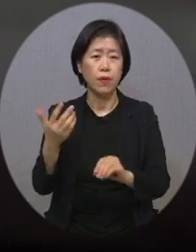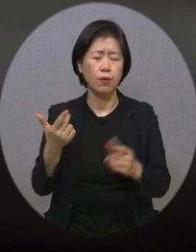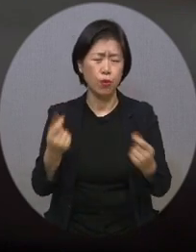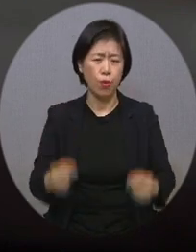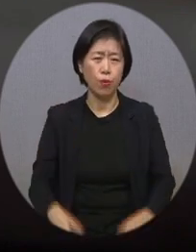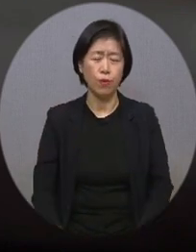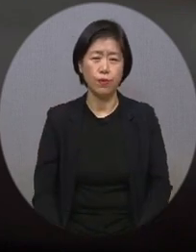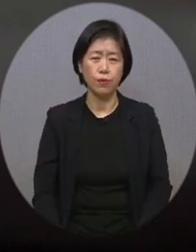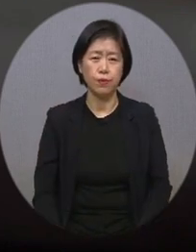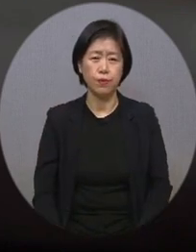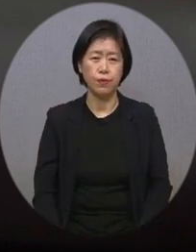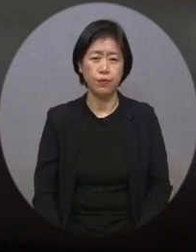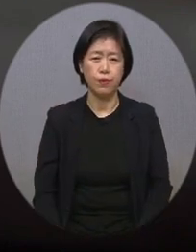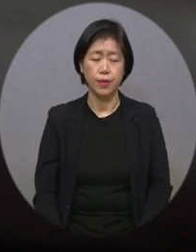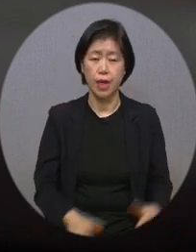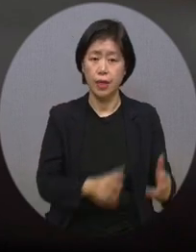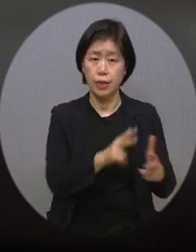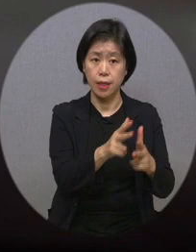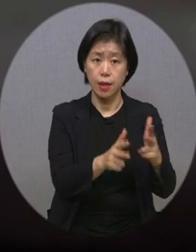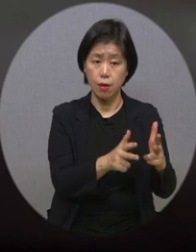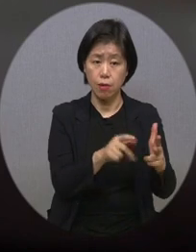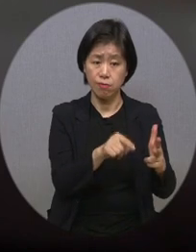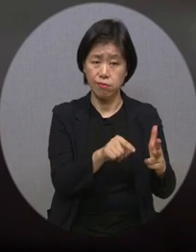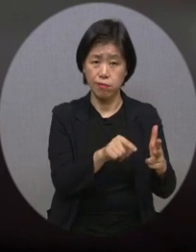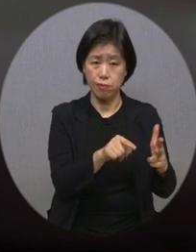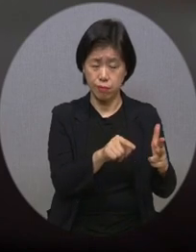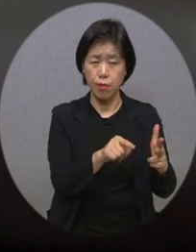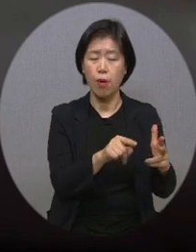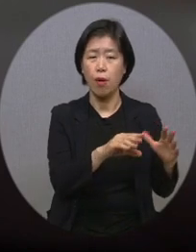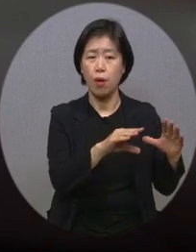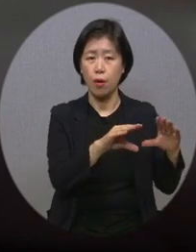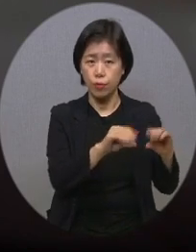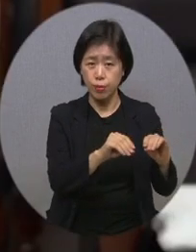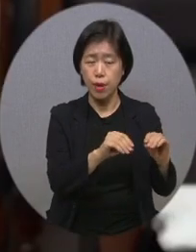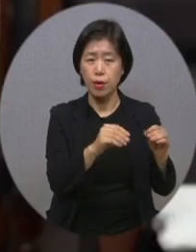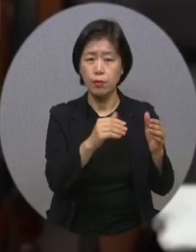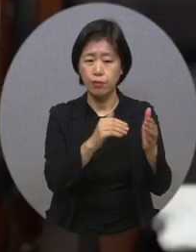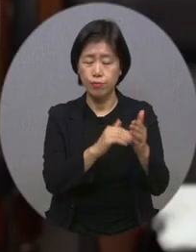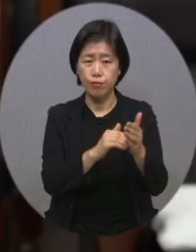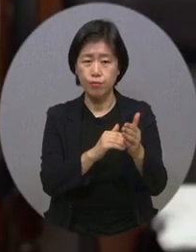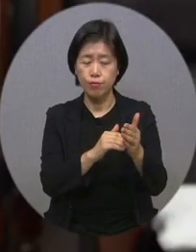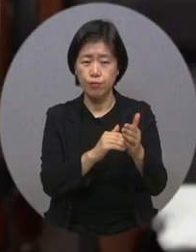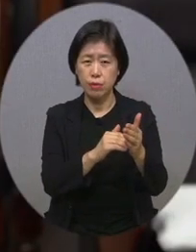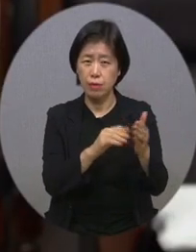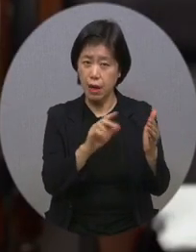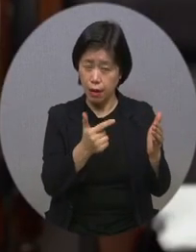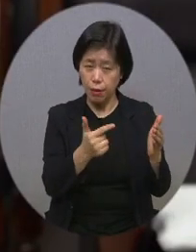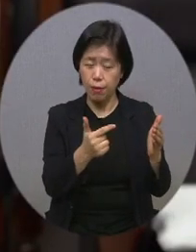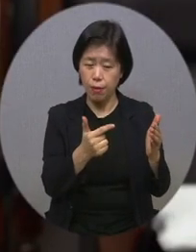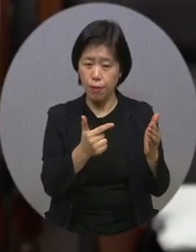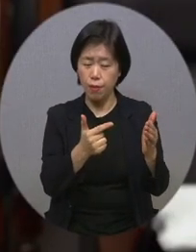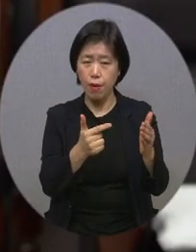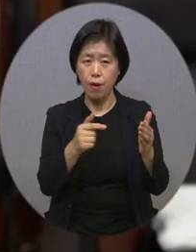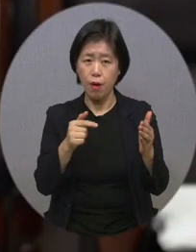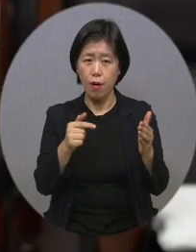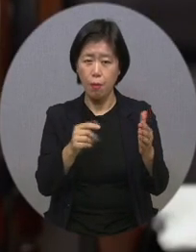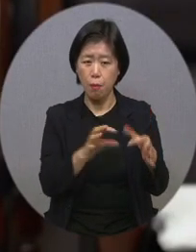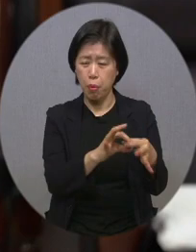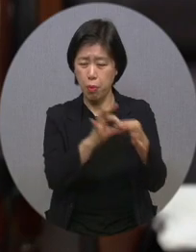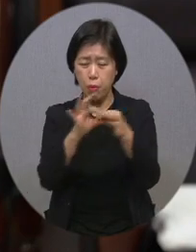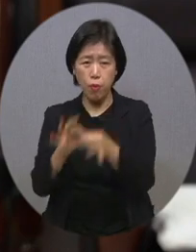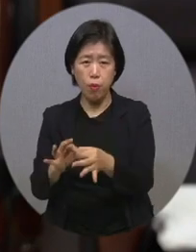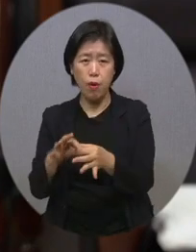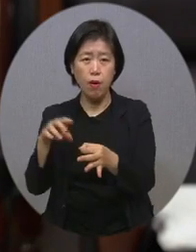아니라 지역 이 소상공인들 지역 상권까지 거의 이제 연쇄적으로 예. 몰락하다시피 하는데